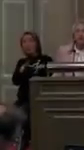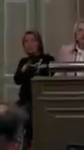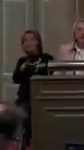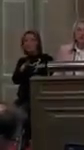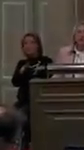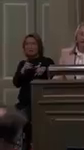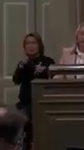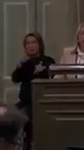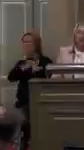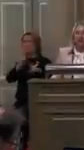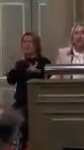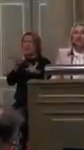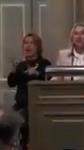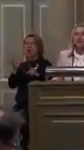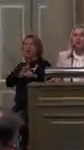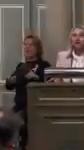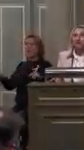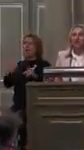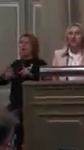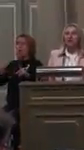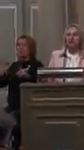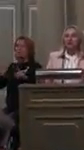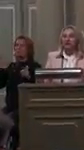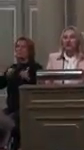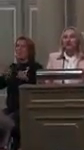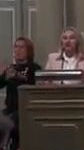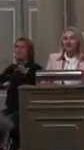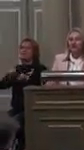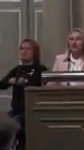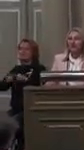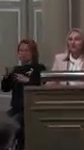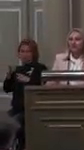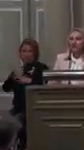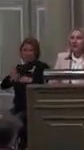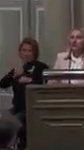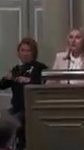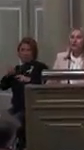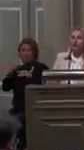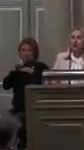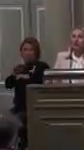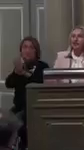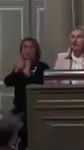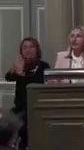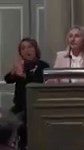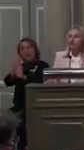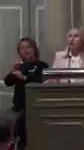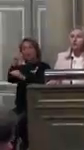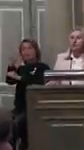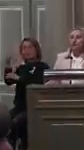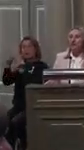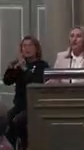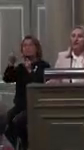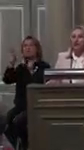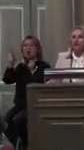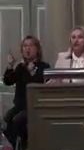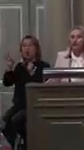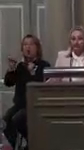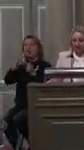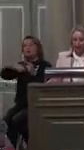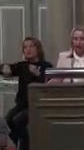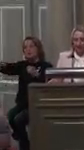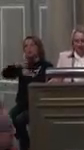rade neodgovorni i neodgojeni građani, nego vaša gradska tvrtka Vio. Dakle, to je vaš i naš otpad, vaša